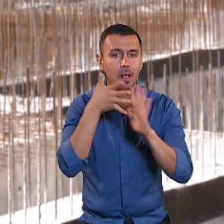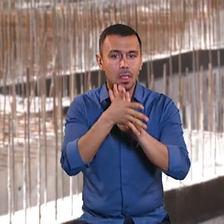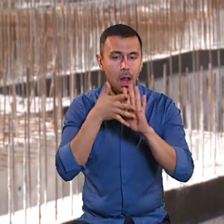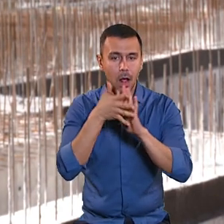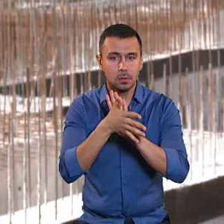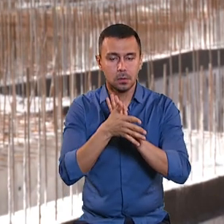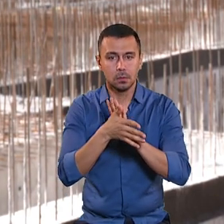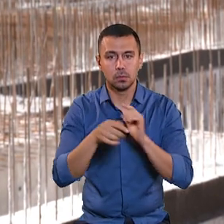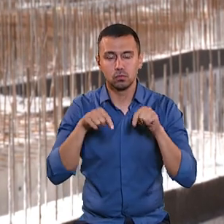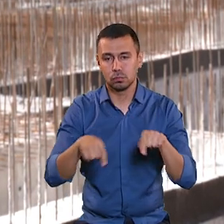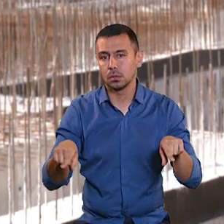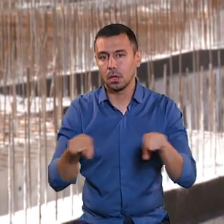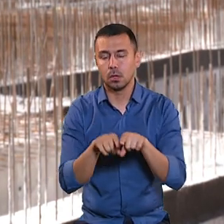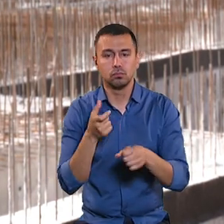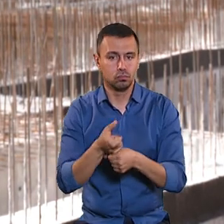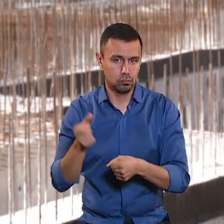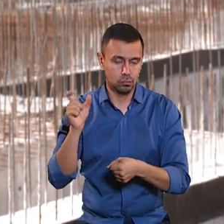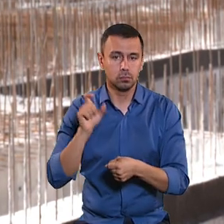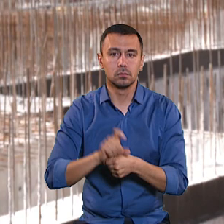тут така